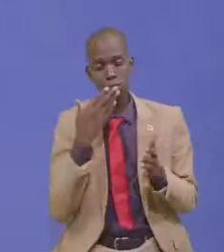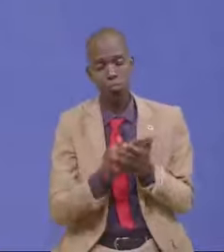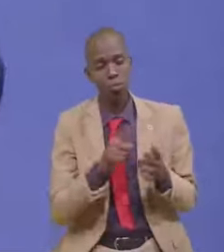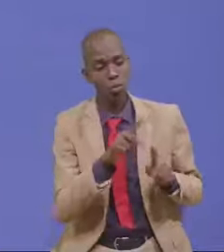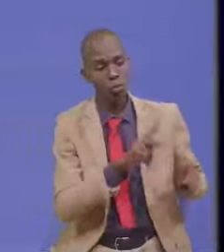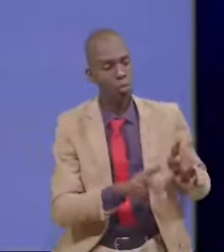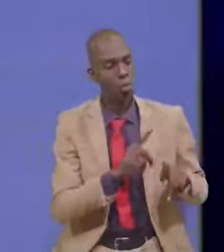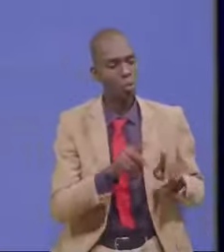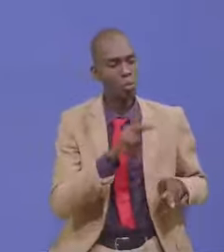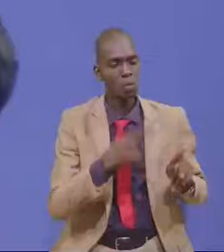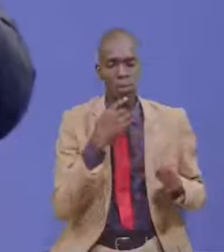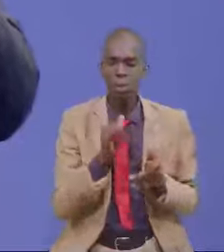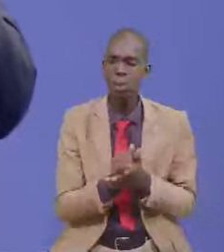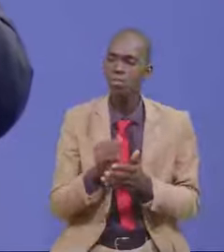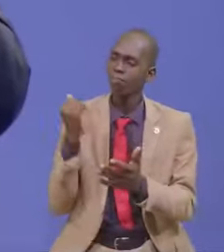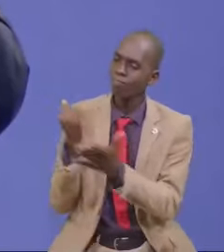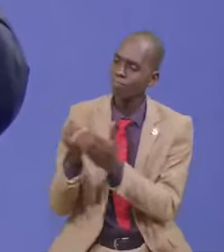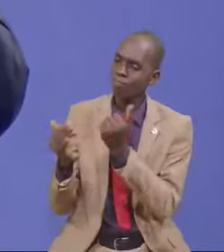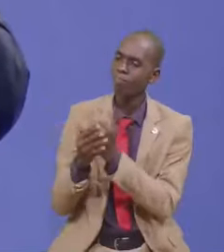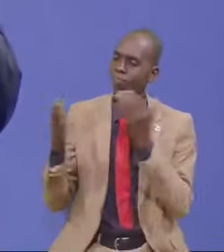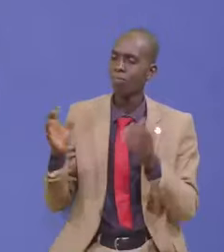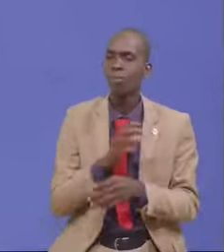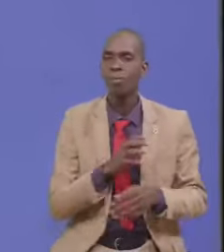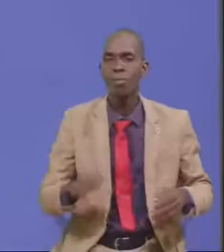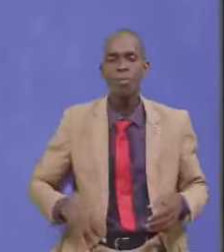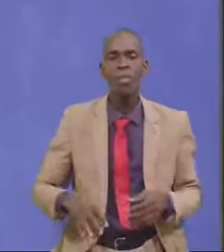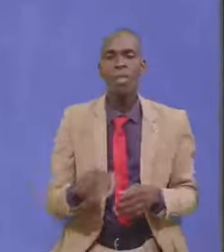Incomparable. Qui parmi vous me convainc du péché?